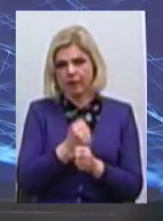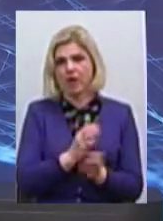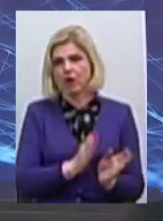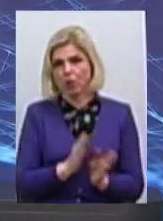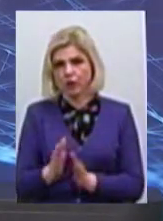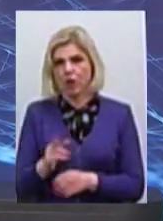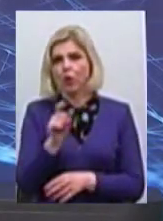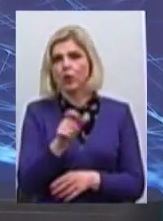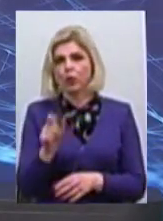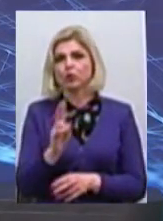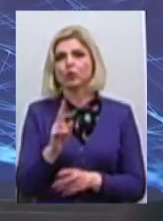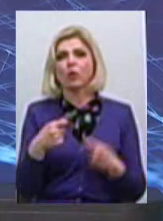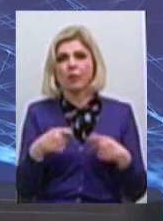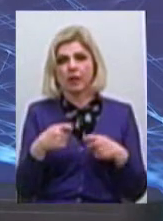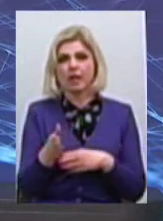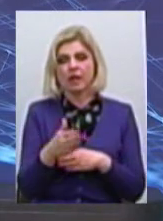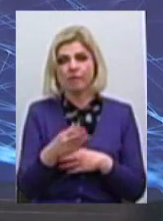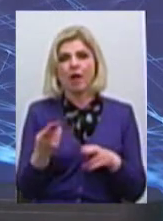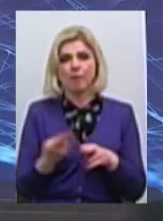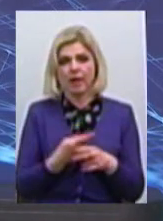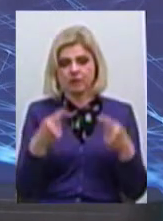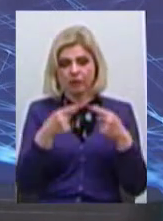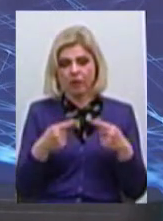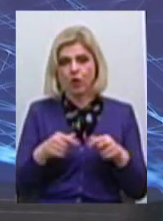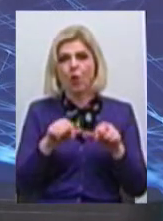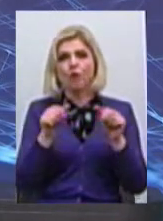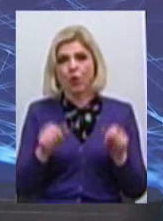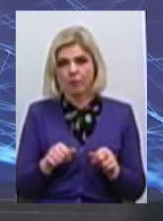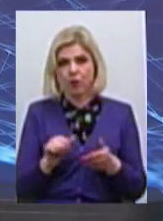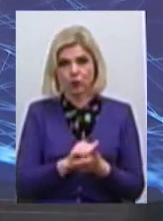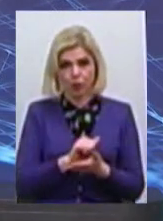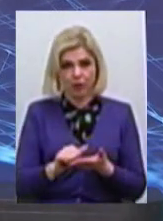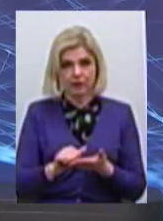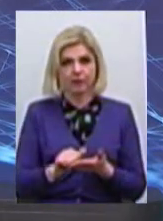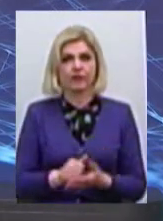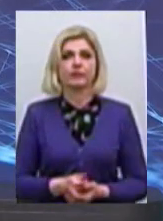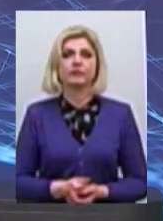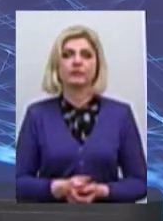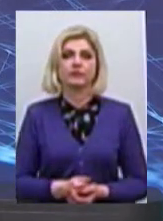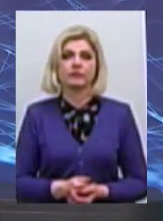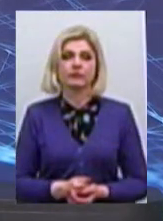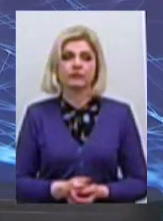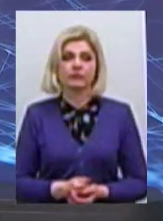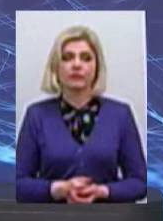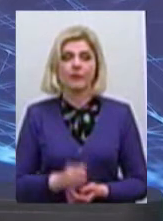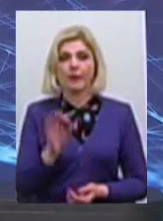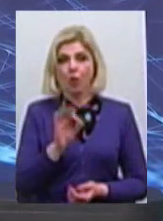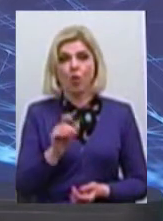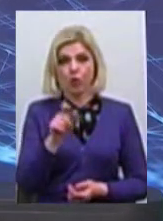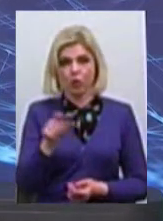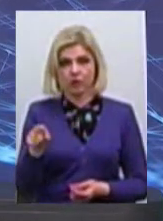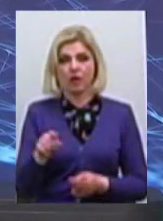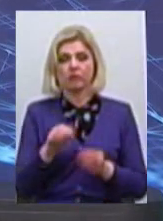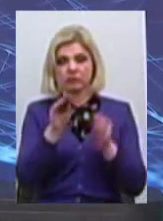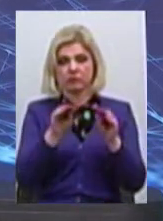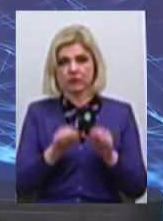Особи, які продають рибу без відповідних оформлених належним чином документів, відносно них складаються протоколи